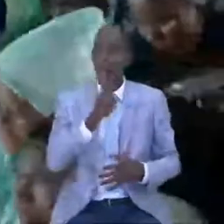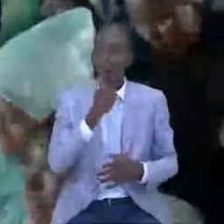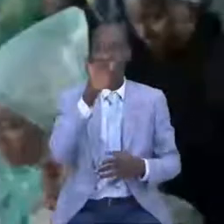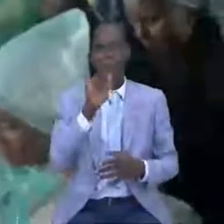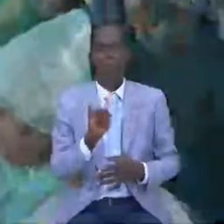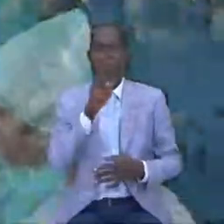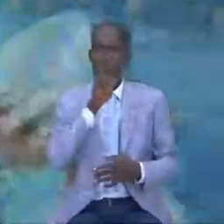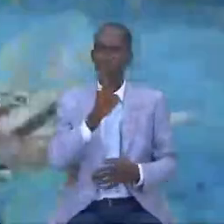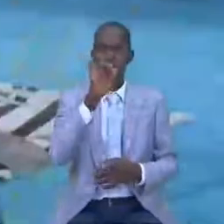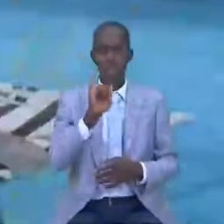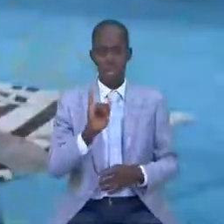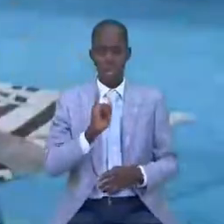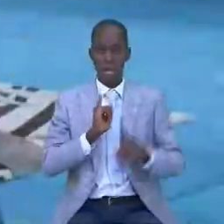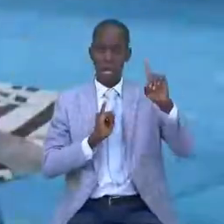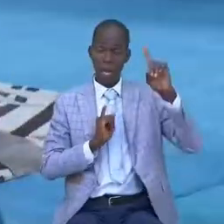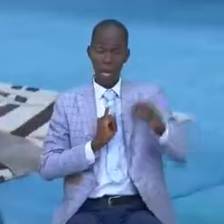Amen.